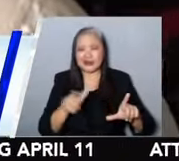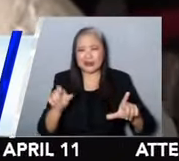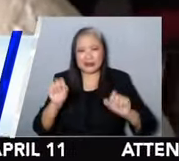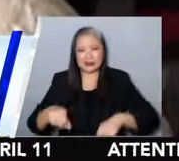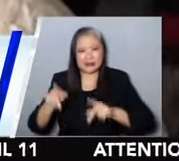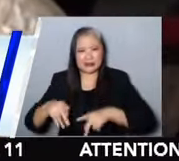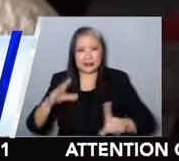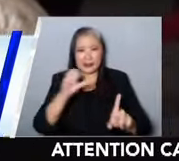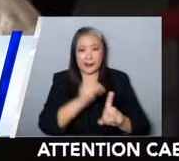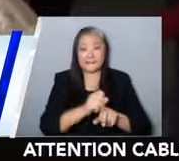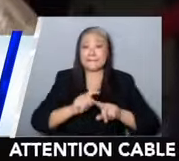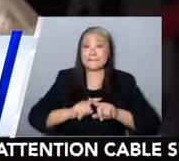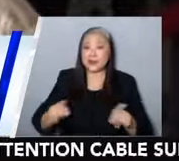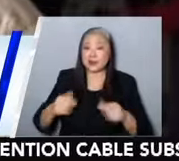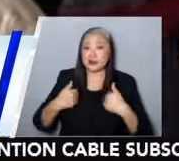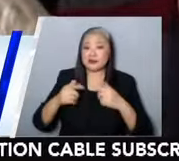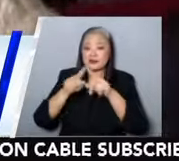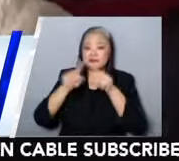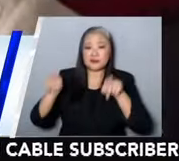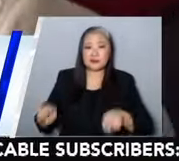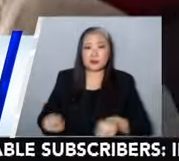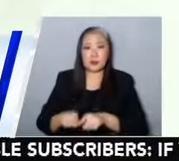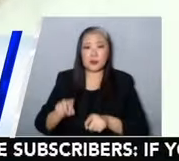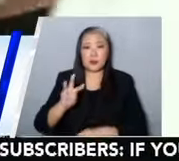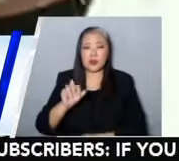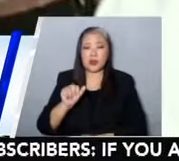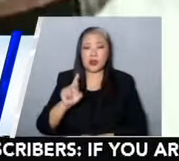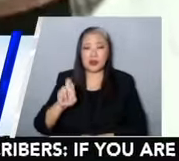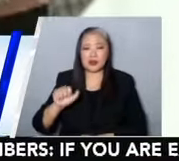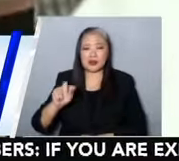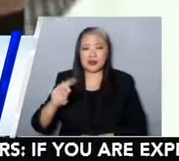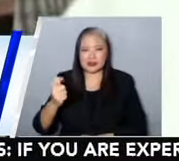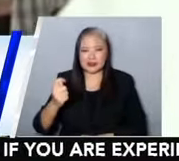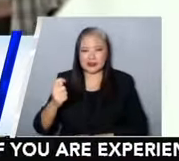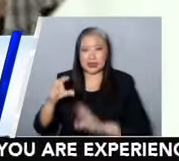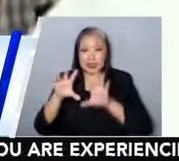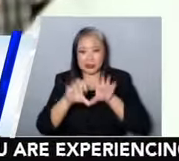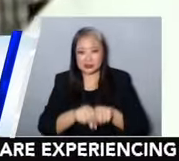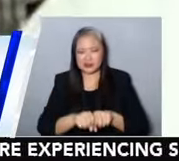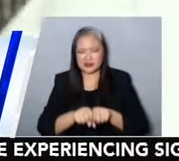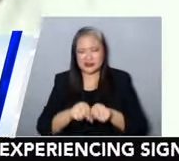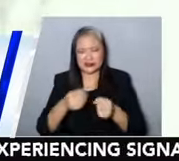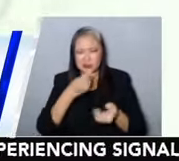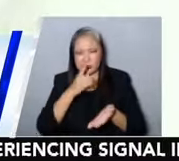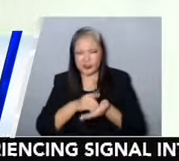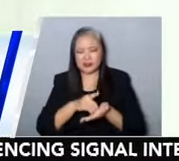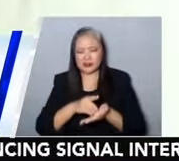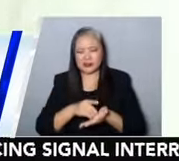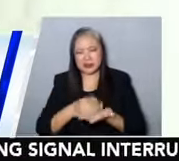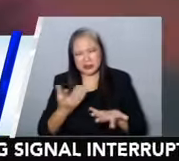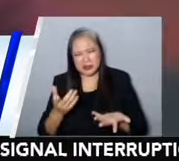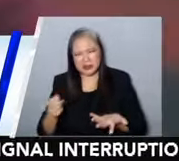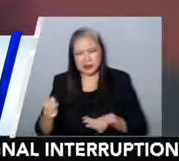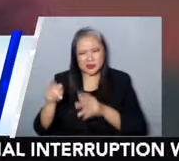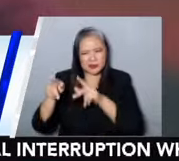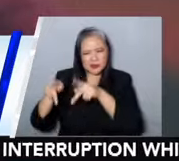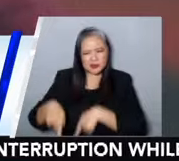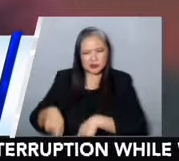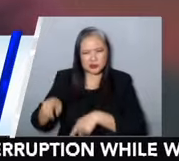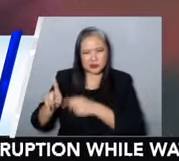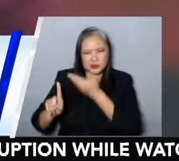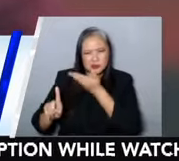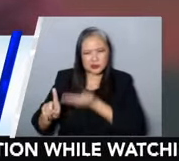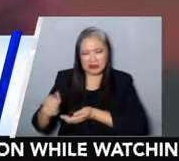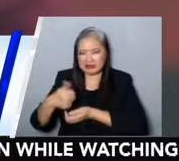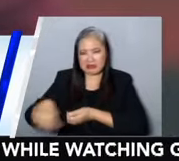warrant of arrest, I don't know kung makukover ng citizen's arrest dahil nga nakalagay naman sa warrant of